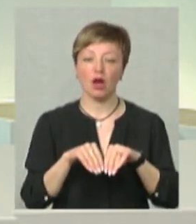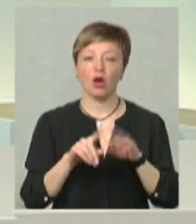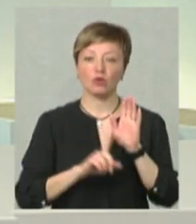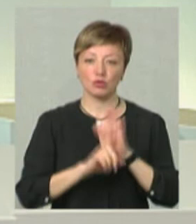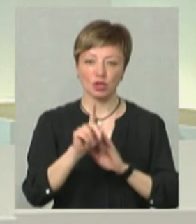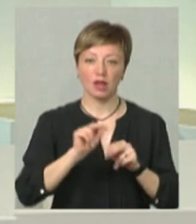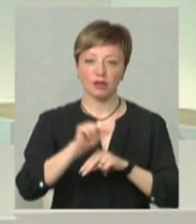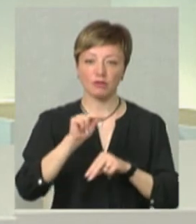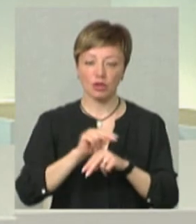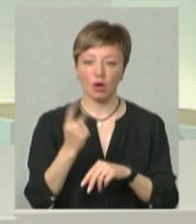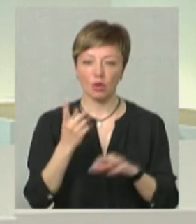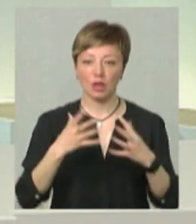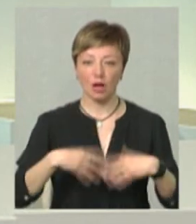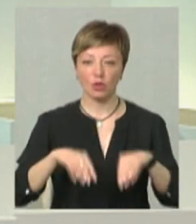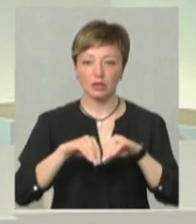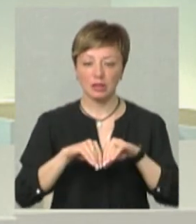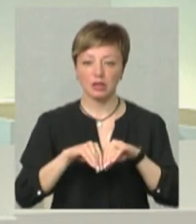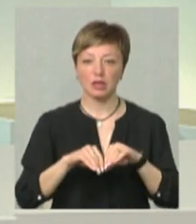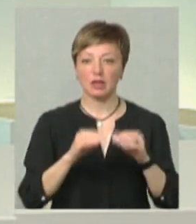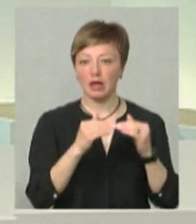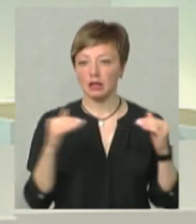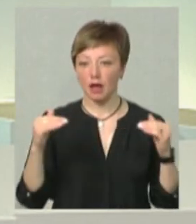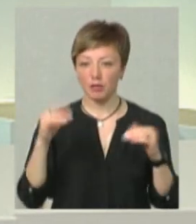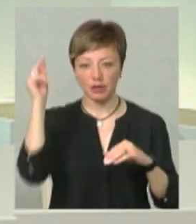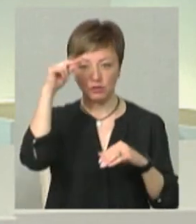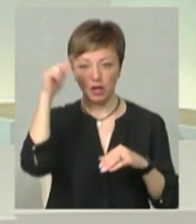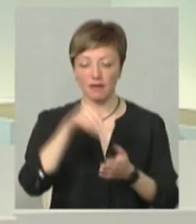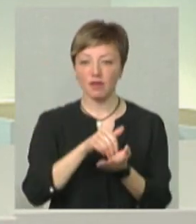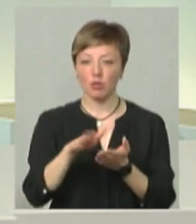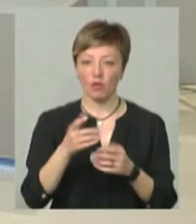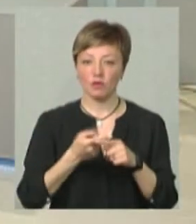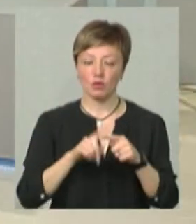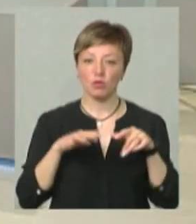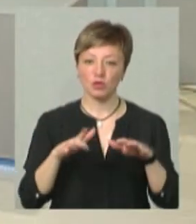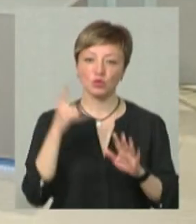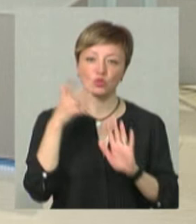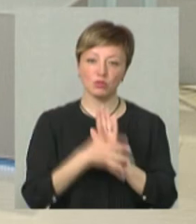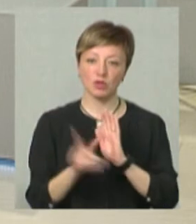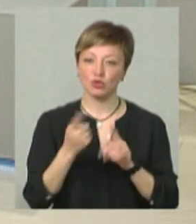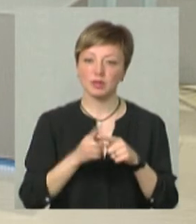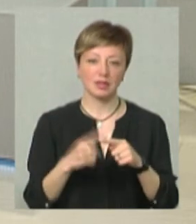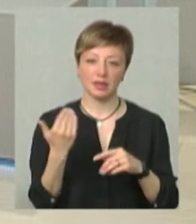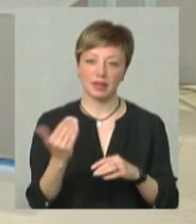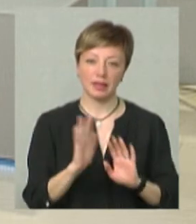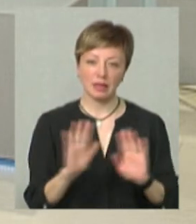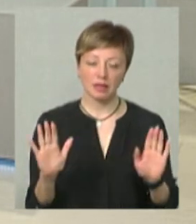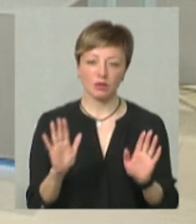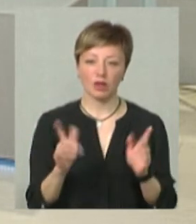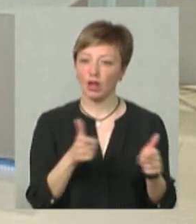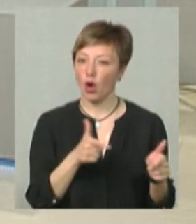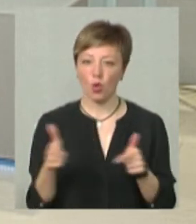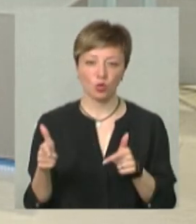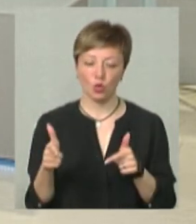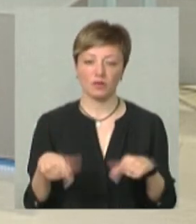розпочали навчання, одна родина на етапі навчання відмовилася від цього процесу. Ну, вони зрозуміли, що це не їхнє, вони не